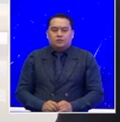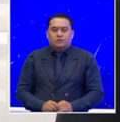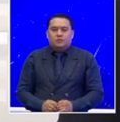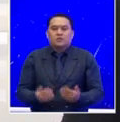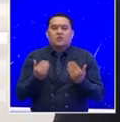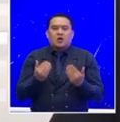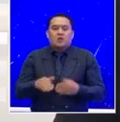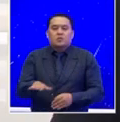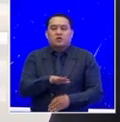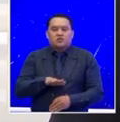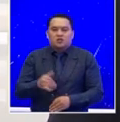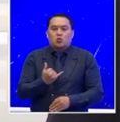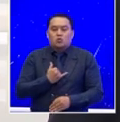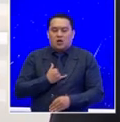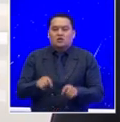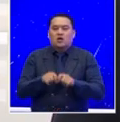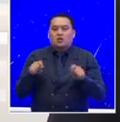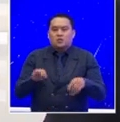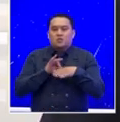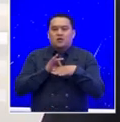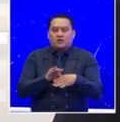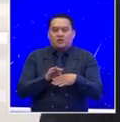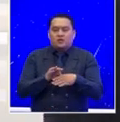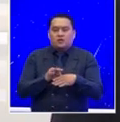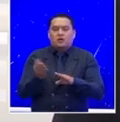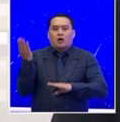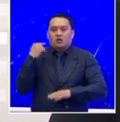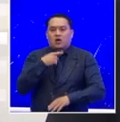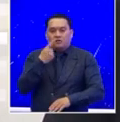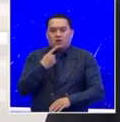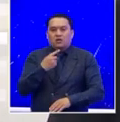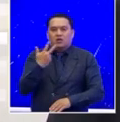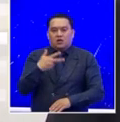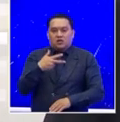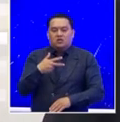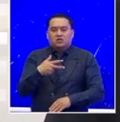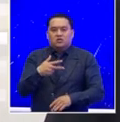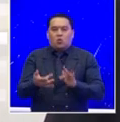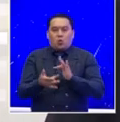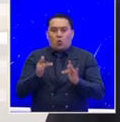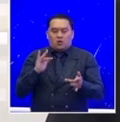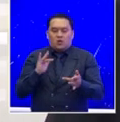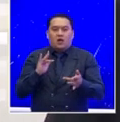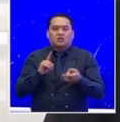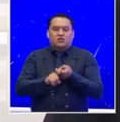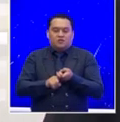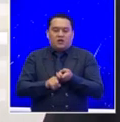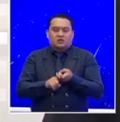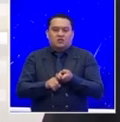как он открылся, уже мы провели, как я еще ранее говорил, более 30 онлайн-прямых